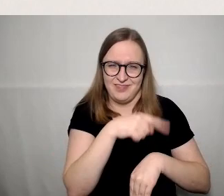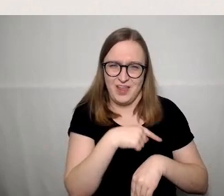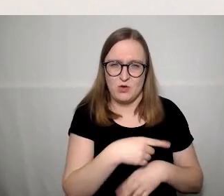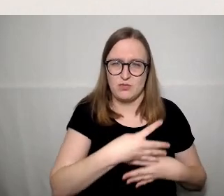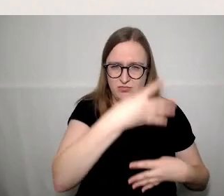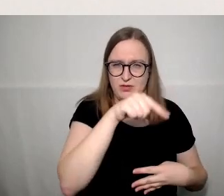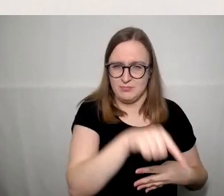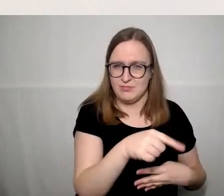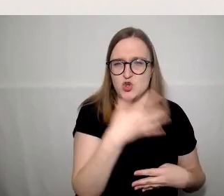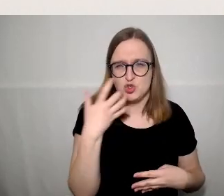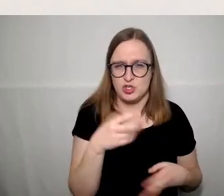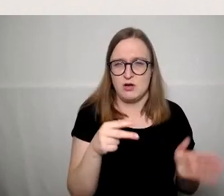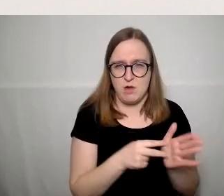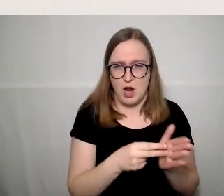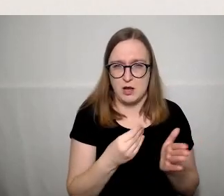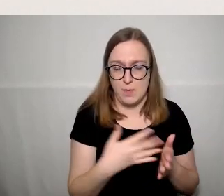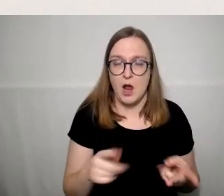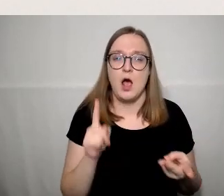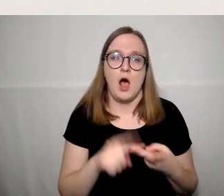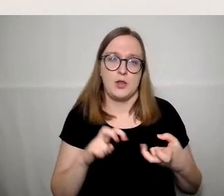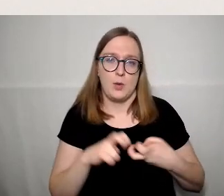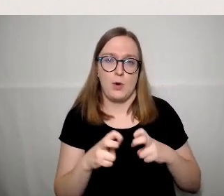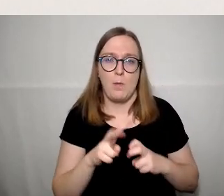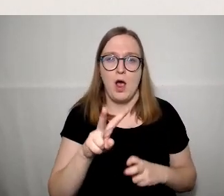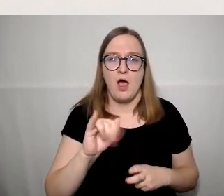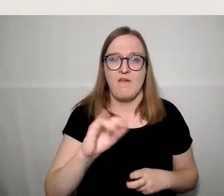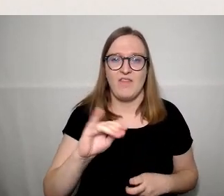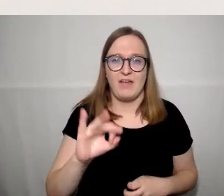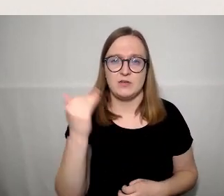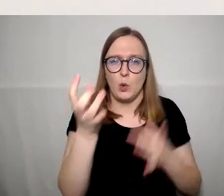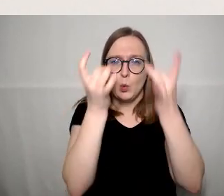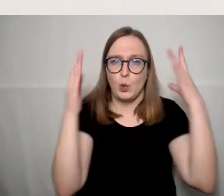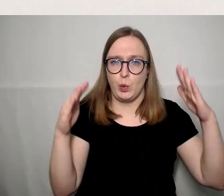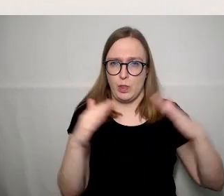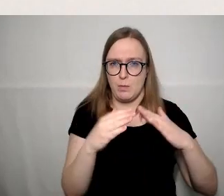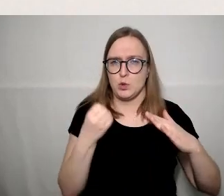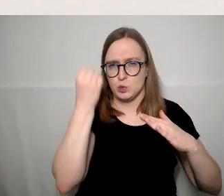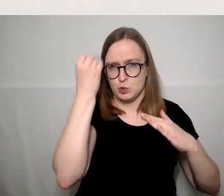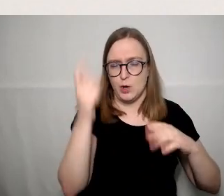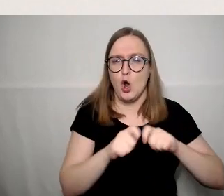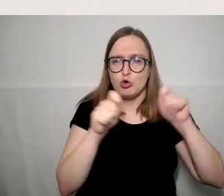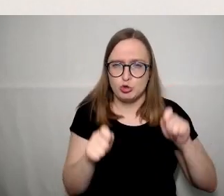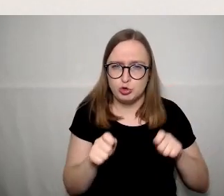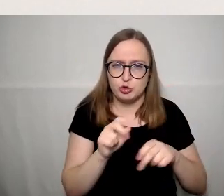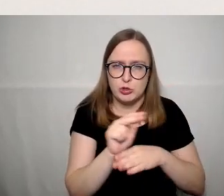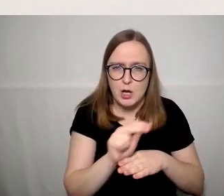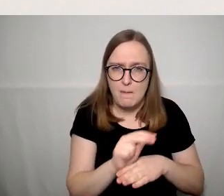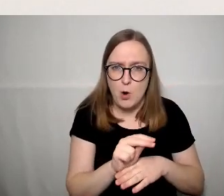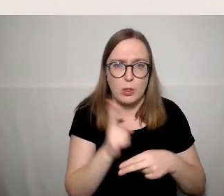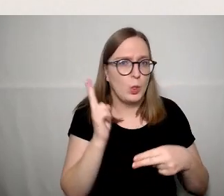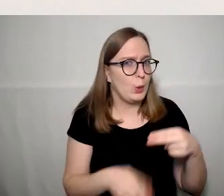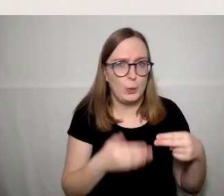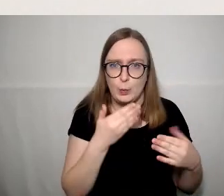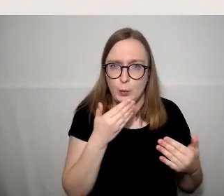problema Vievio kultūros namai, kurie, kaip suprantu, pradėti renovuoti, bet nebaigti. Ir ten problema yra